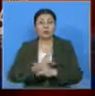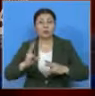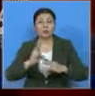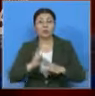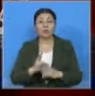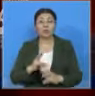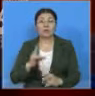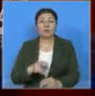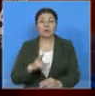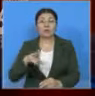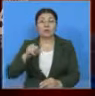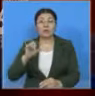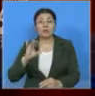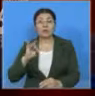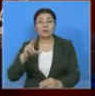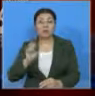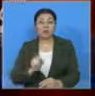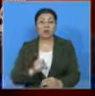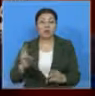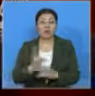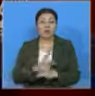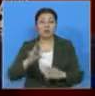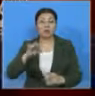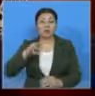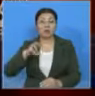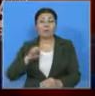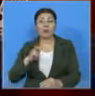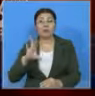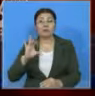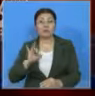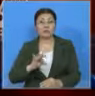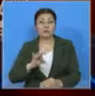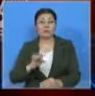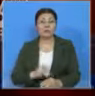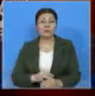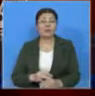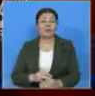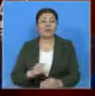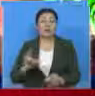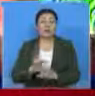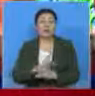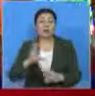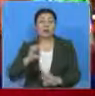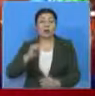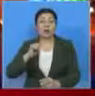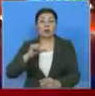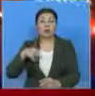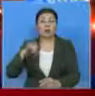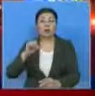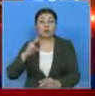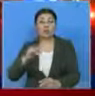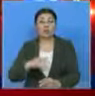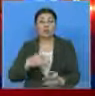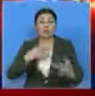музыки» и «Ночь романса знаменитых песен», «Ночь саундтрека». Концерты под открытым